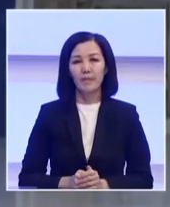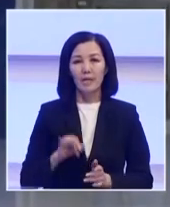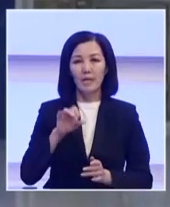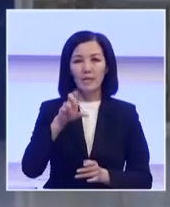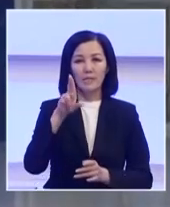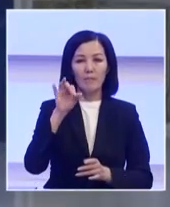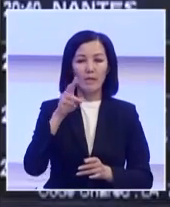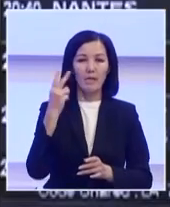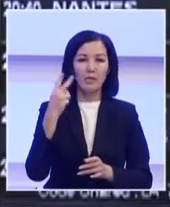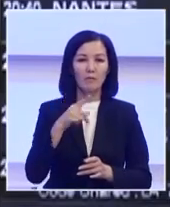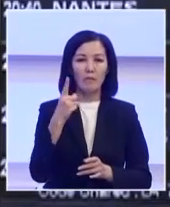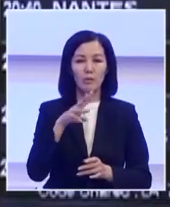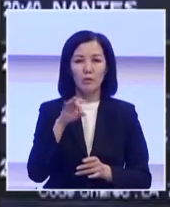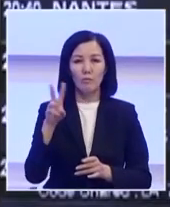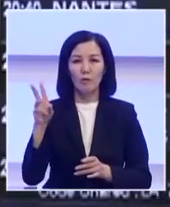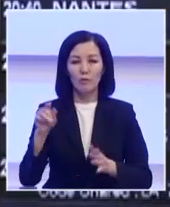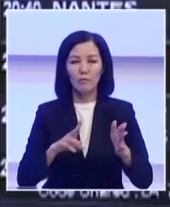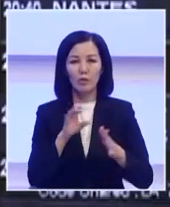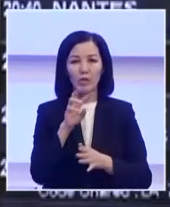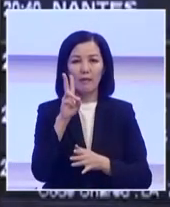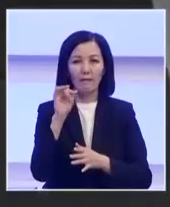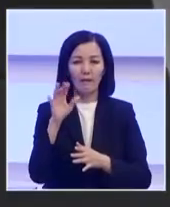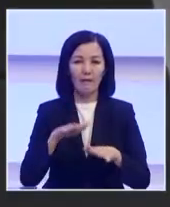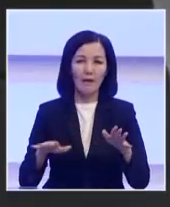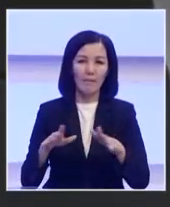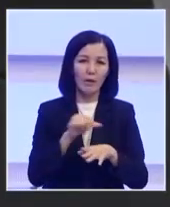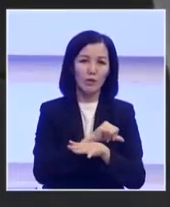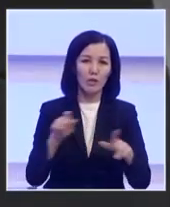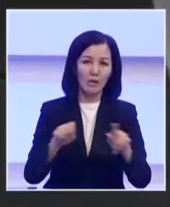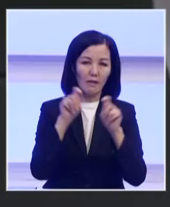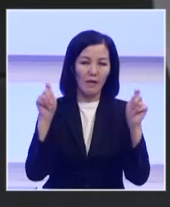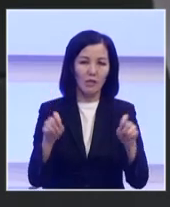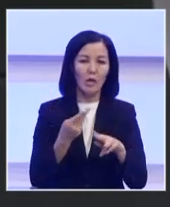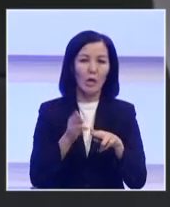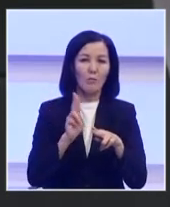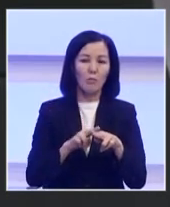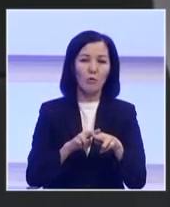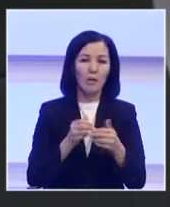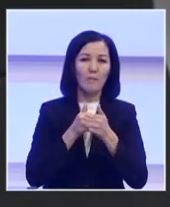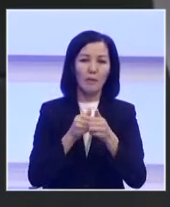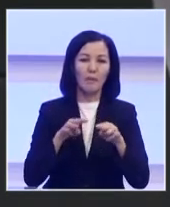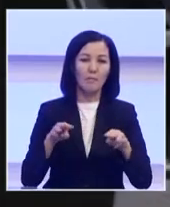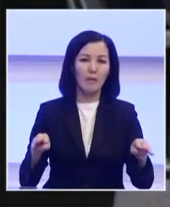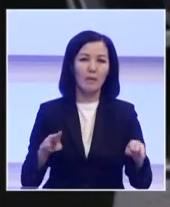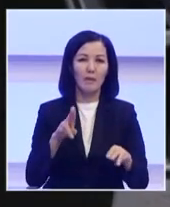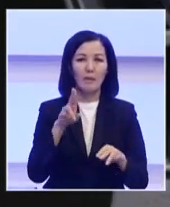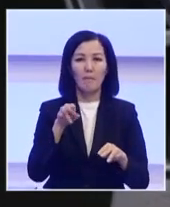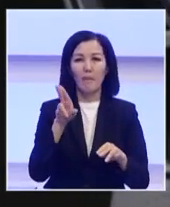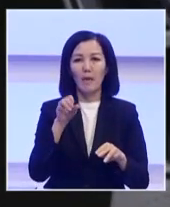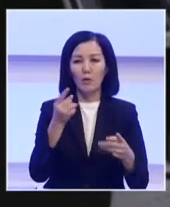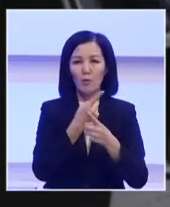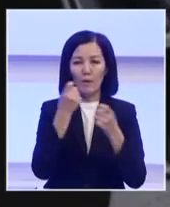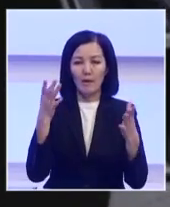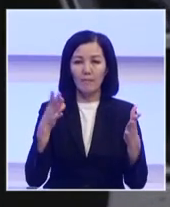Испания маусымның 21-нен бастап Шенген аймағына кіретін елдермен шекараны ашады. Бұл туралы елдің премьер-министрі Педро Санчес